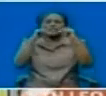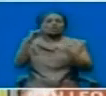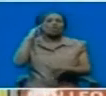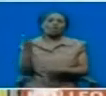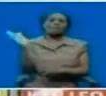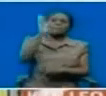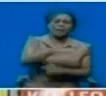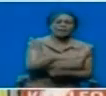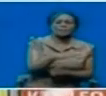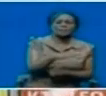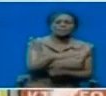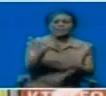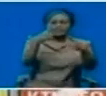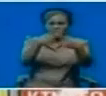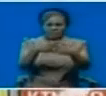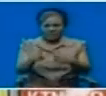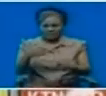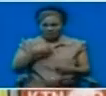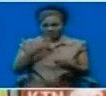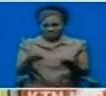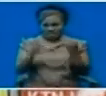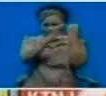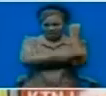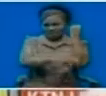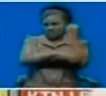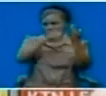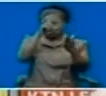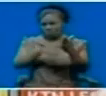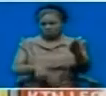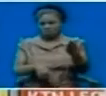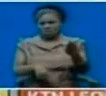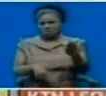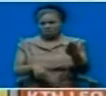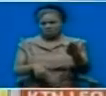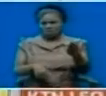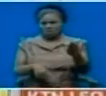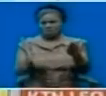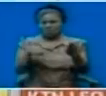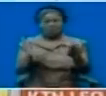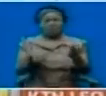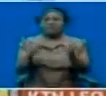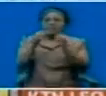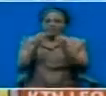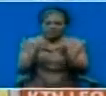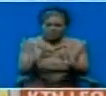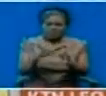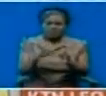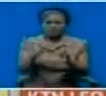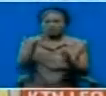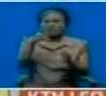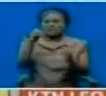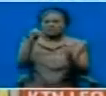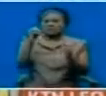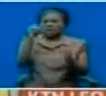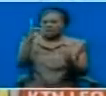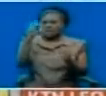him an answer. But what we have in the country is I call you, you don't answer, I hang up. Japokuwa ruwaza mwaka 2030